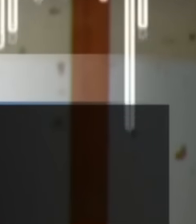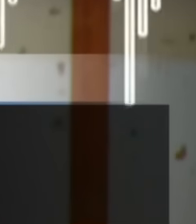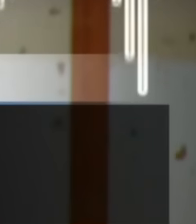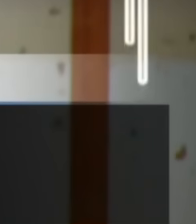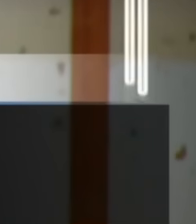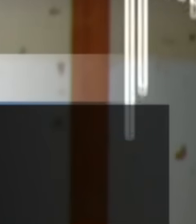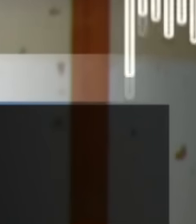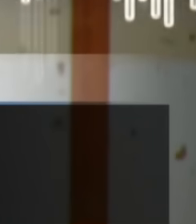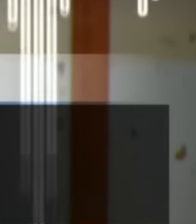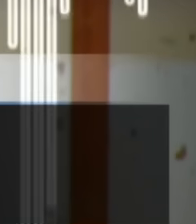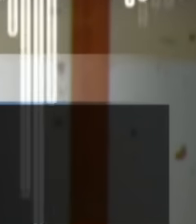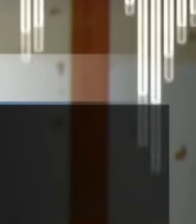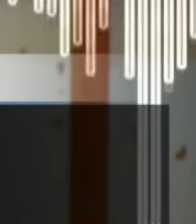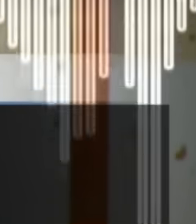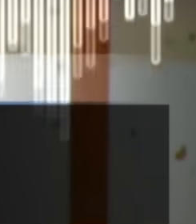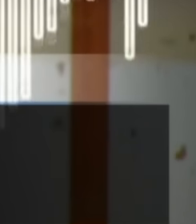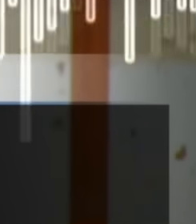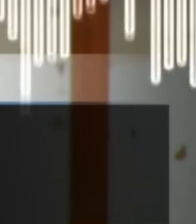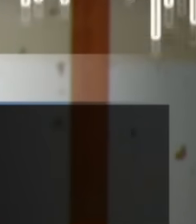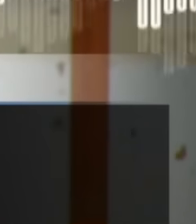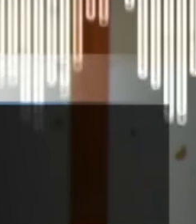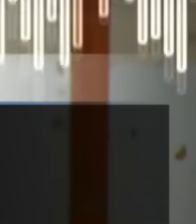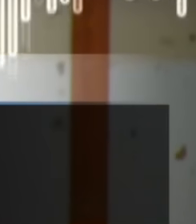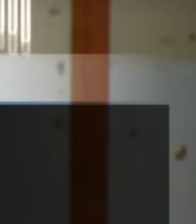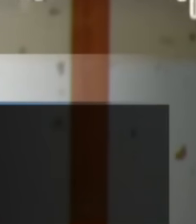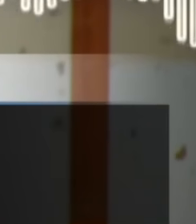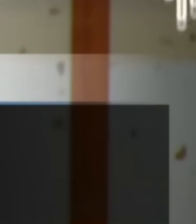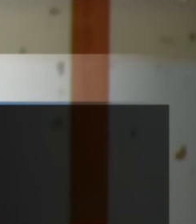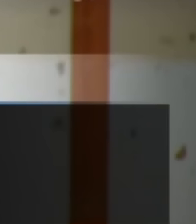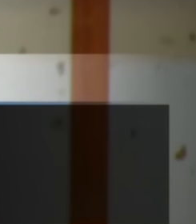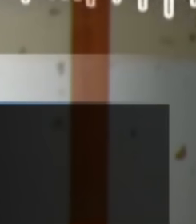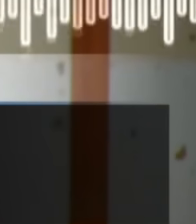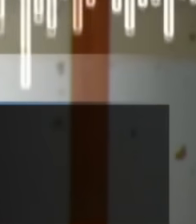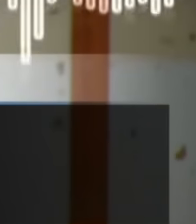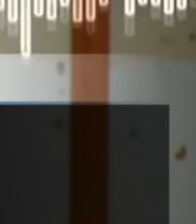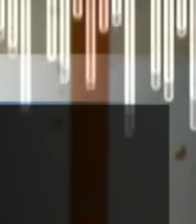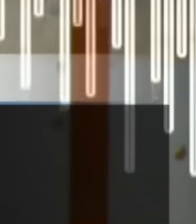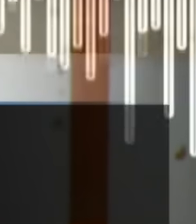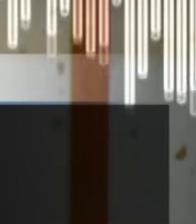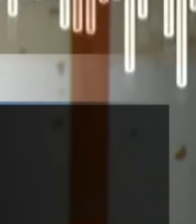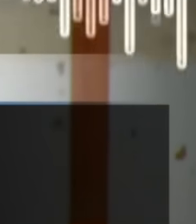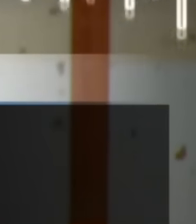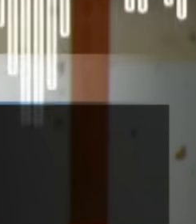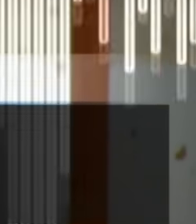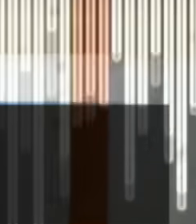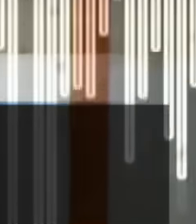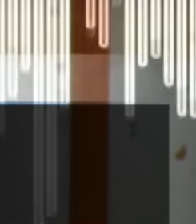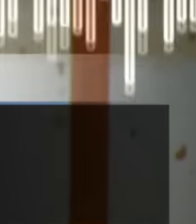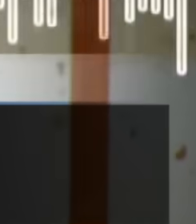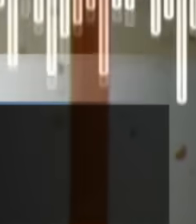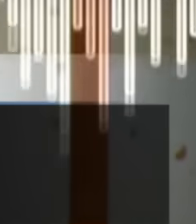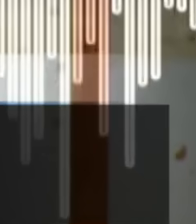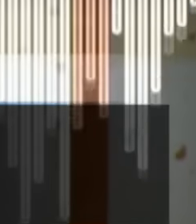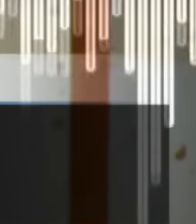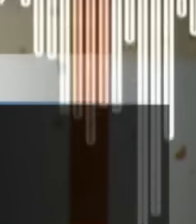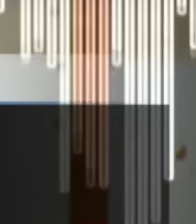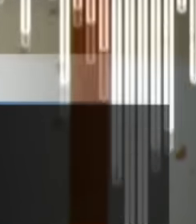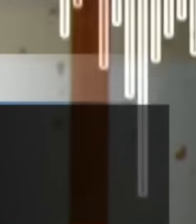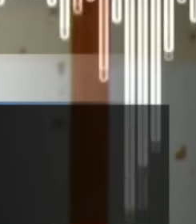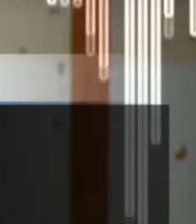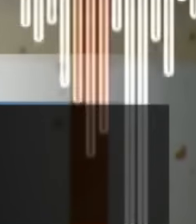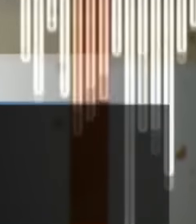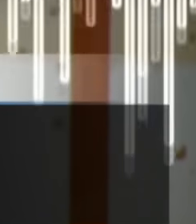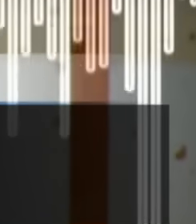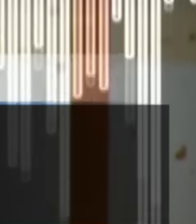않고 계속 포진을 가지고 말씀하셨던 분이 또 누가 계십니까? 그동안에 정파적 이익에 복무하거나 강성 지지층에 뭐 영합하기